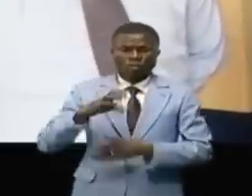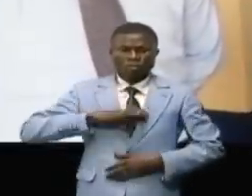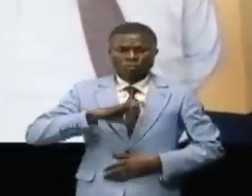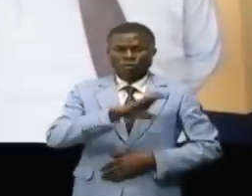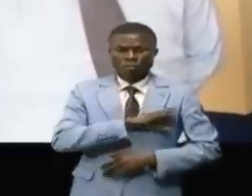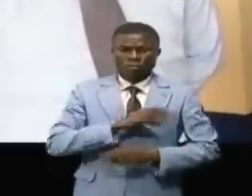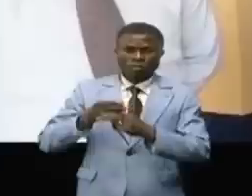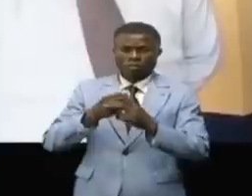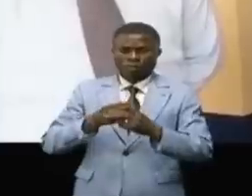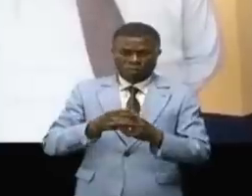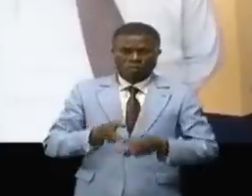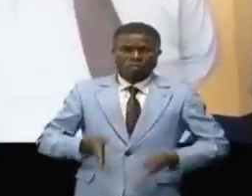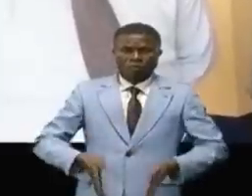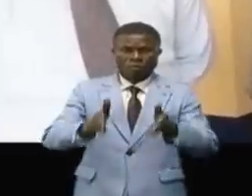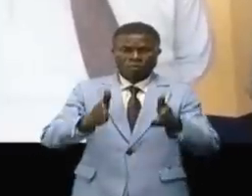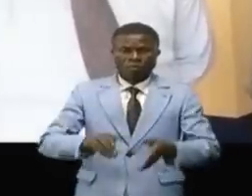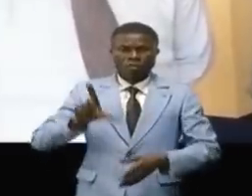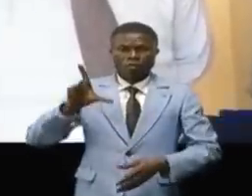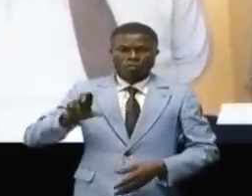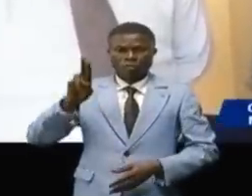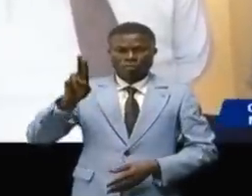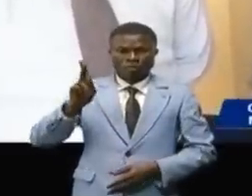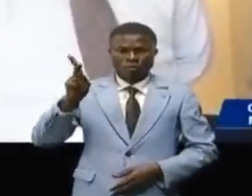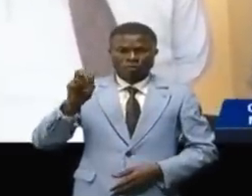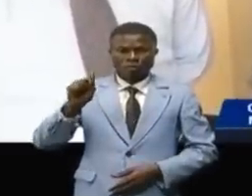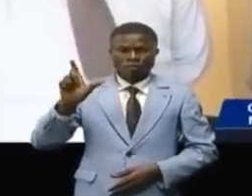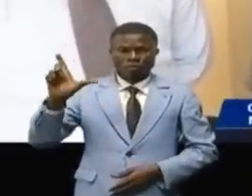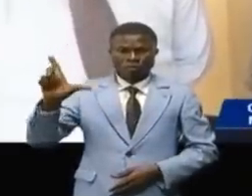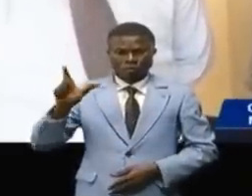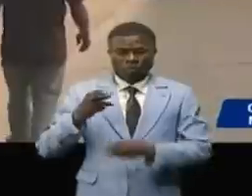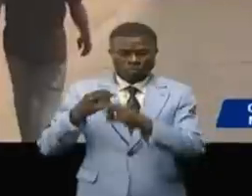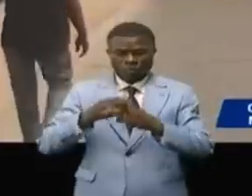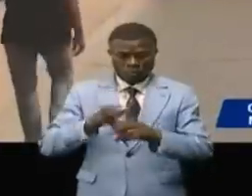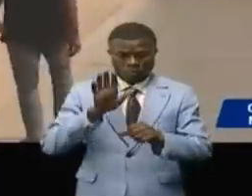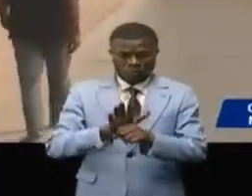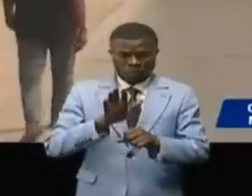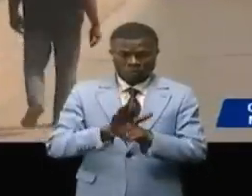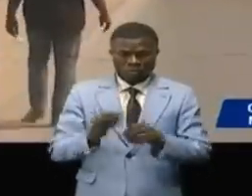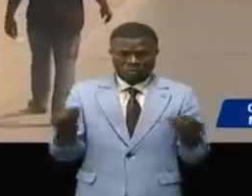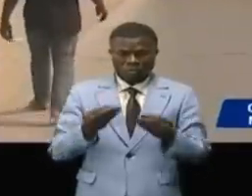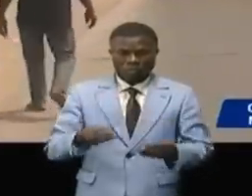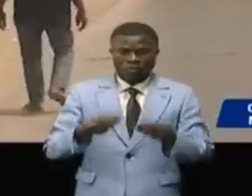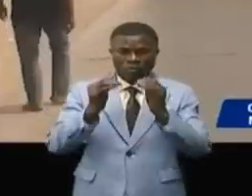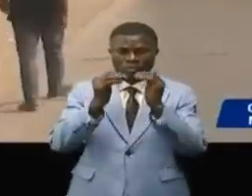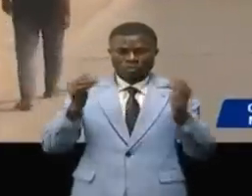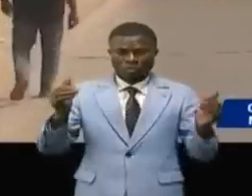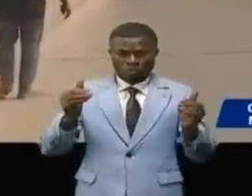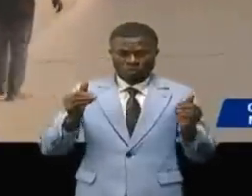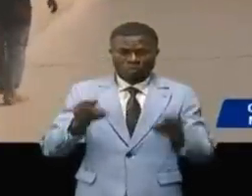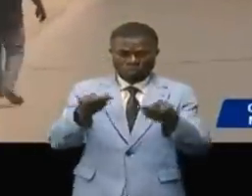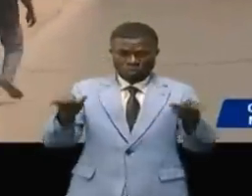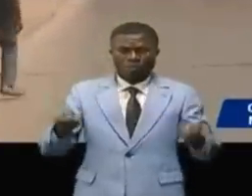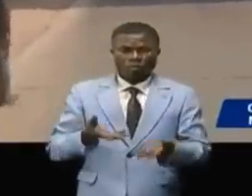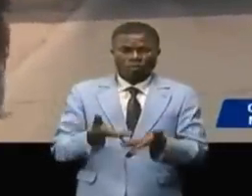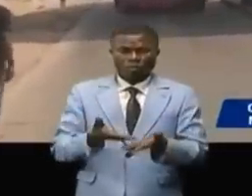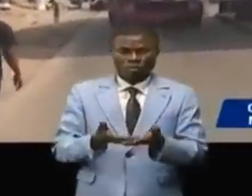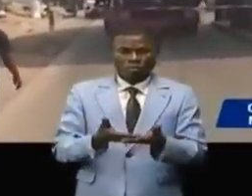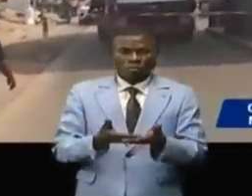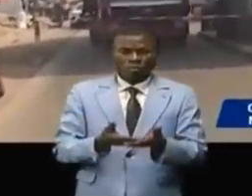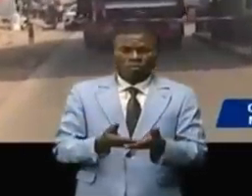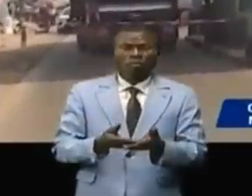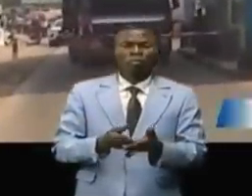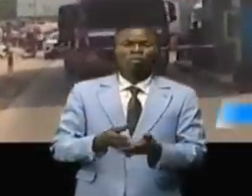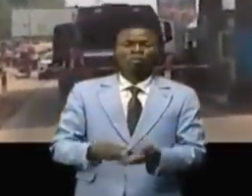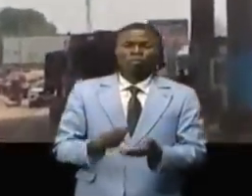de sécurité du péage de Lukala a plus de vigilance afin de sécuriser cet endroit qui génère